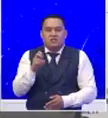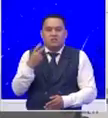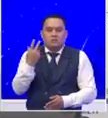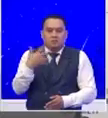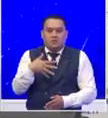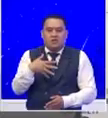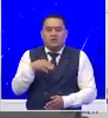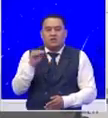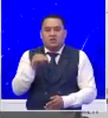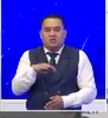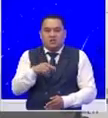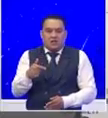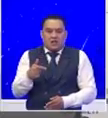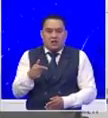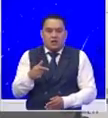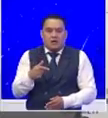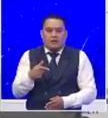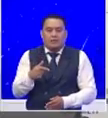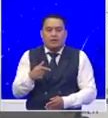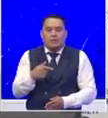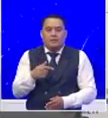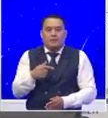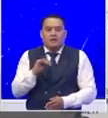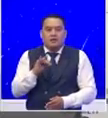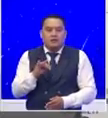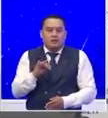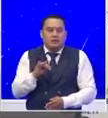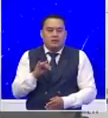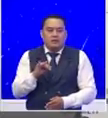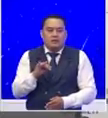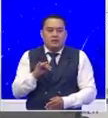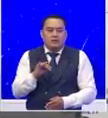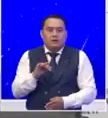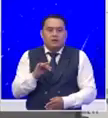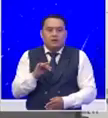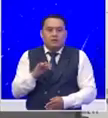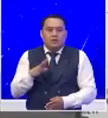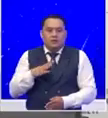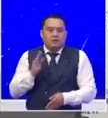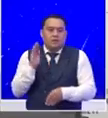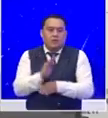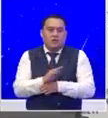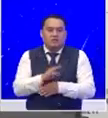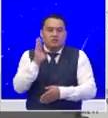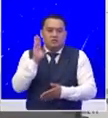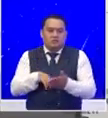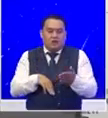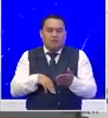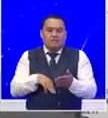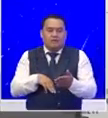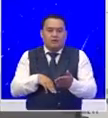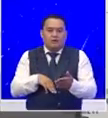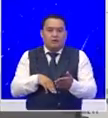тысячи тенге, 100 МРП месячных расчетных показателей, и наложено дополнительное административное взыскание в